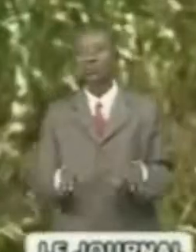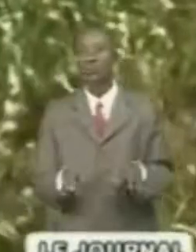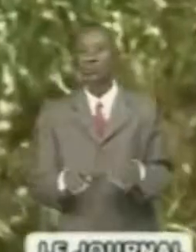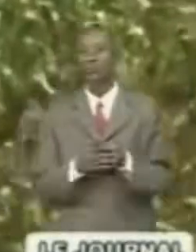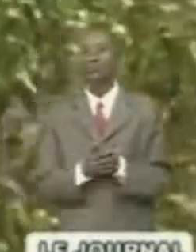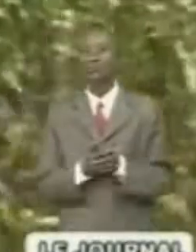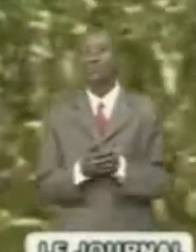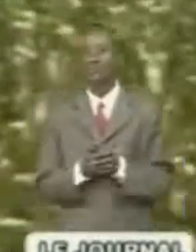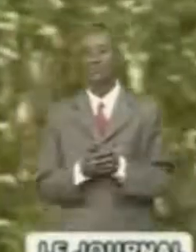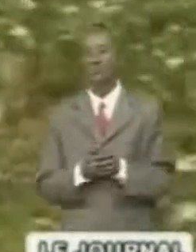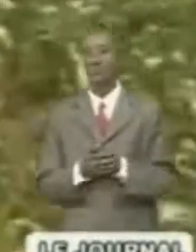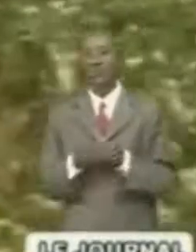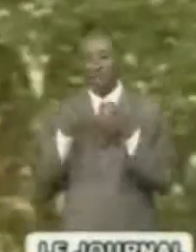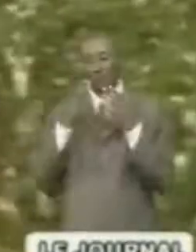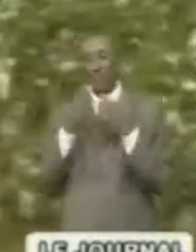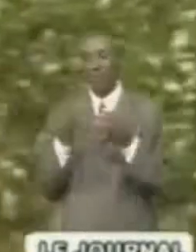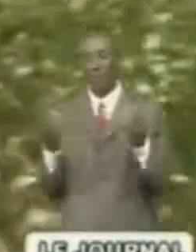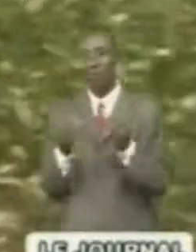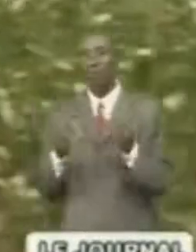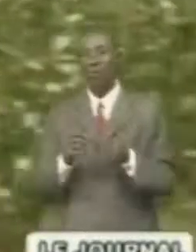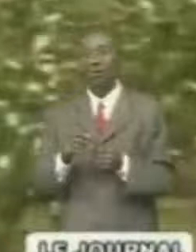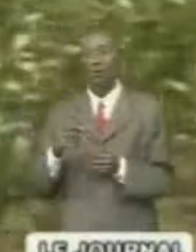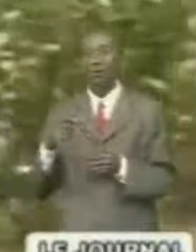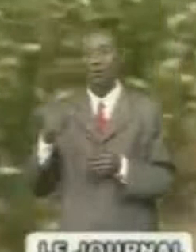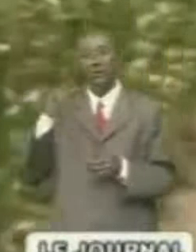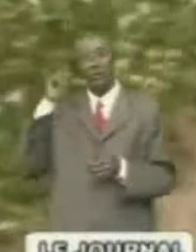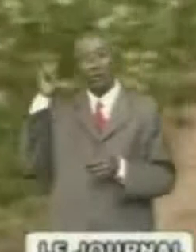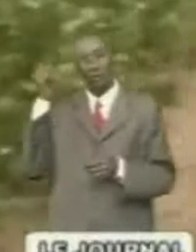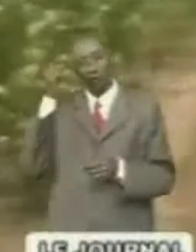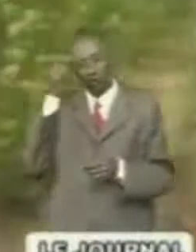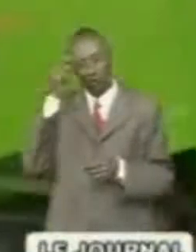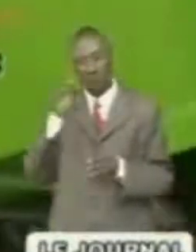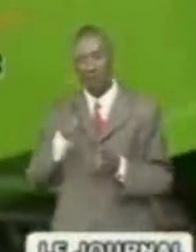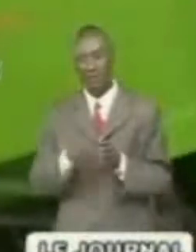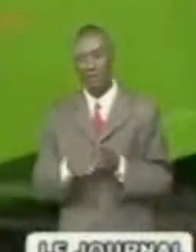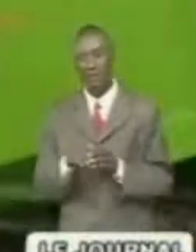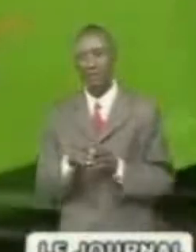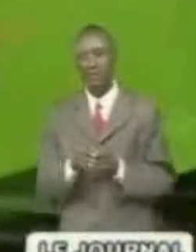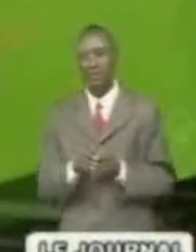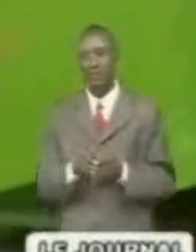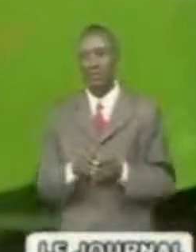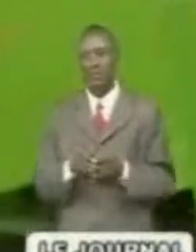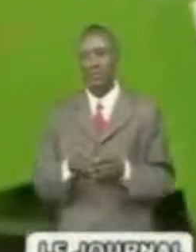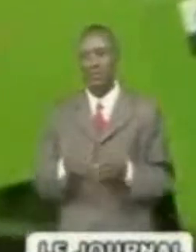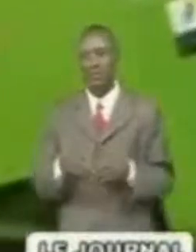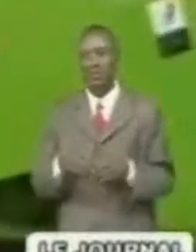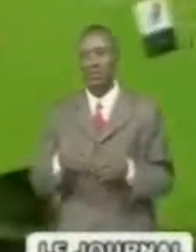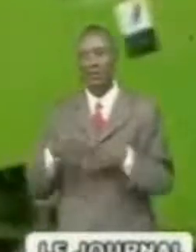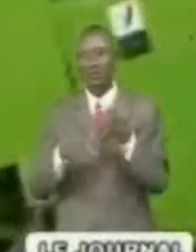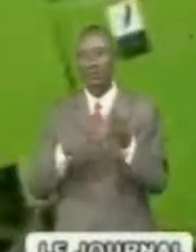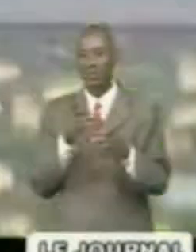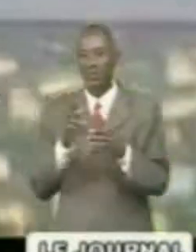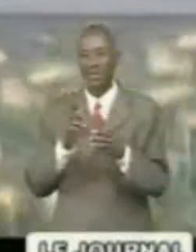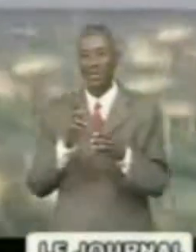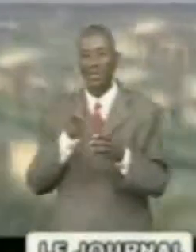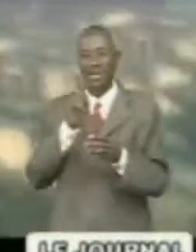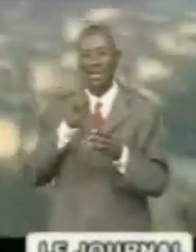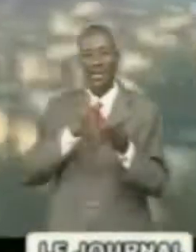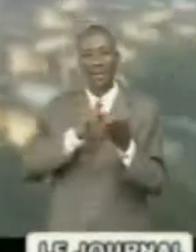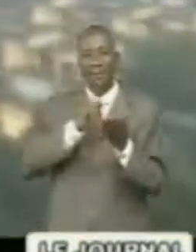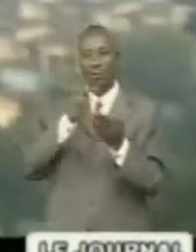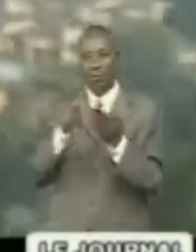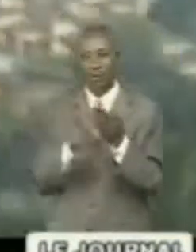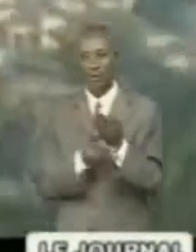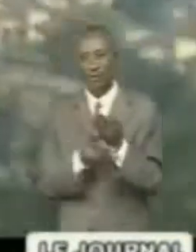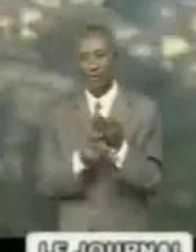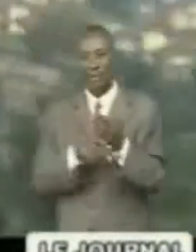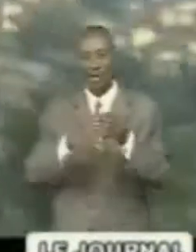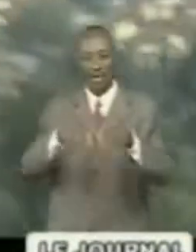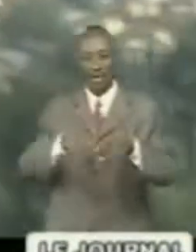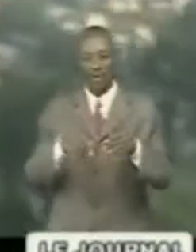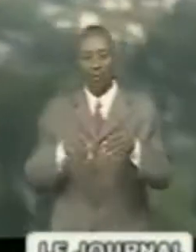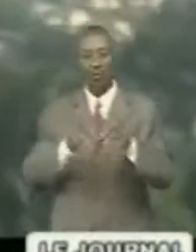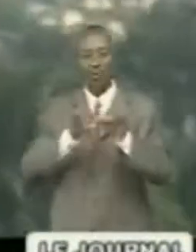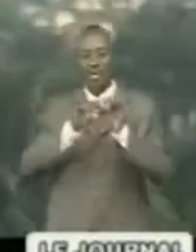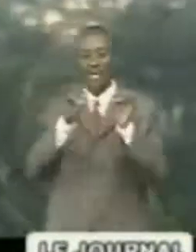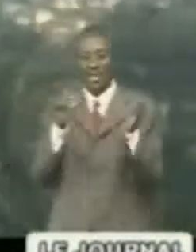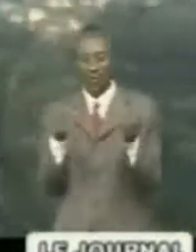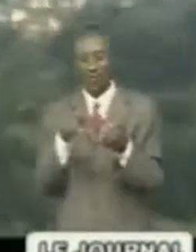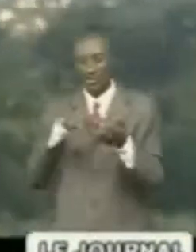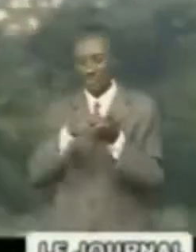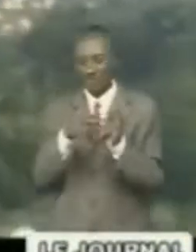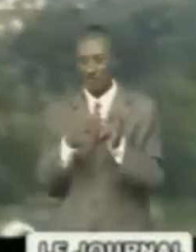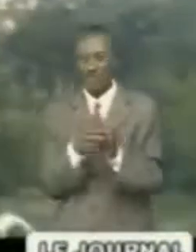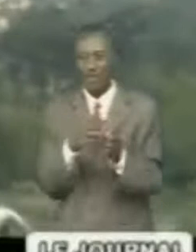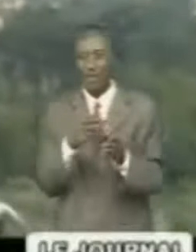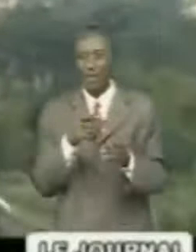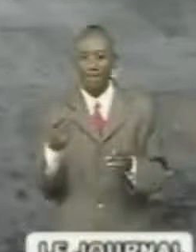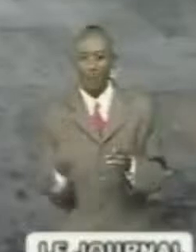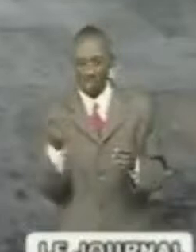Congo. C'est pour cela que le gouvernement vient d'initier un projet agro-industriel pour la transformation et la